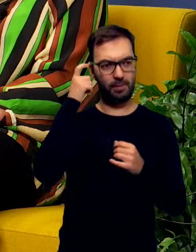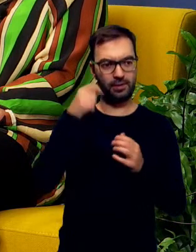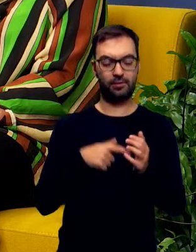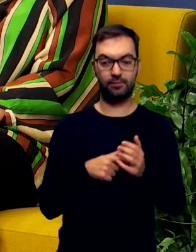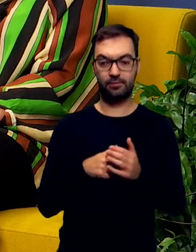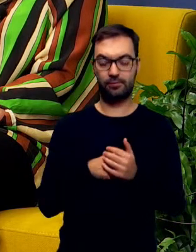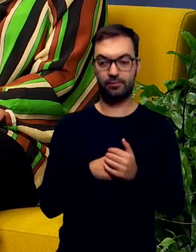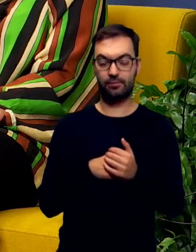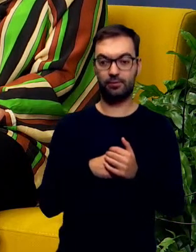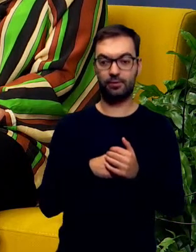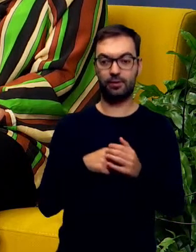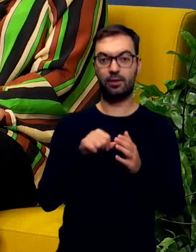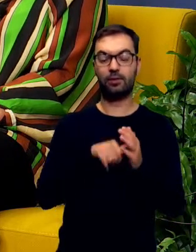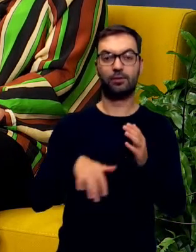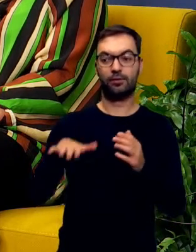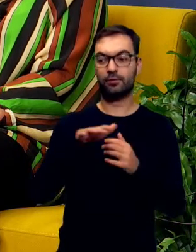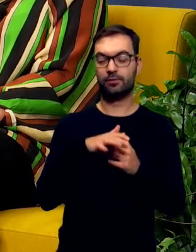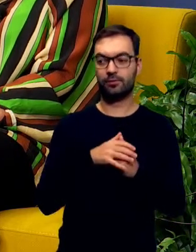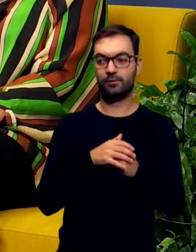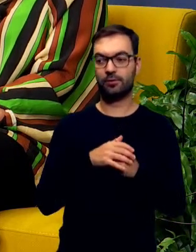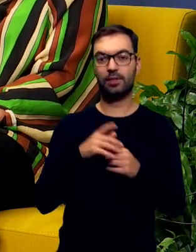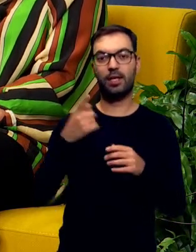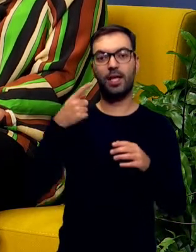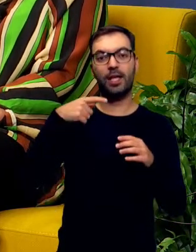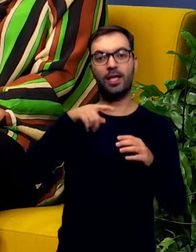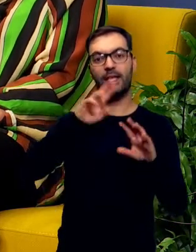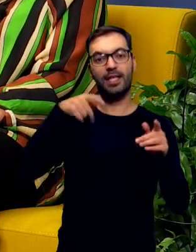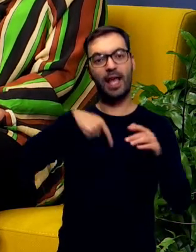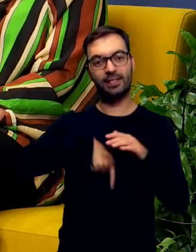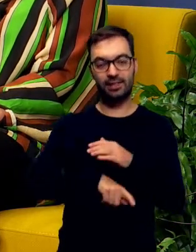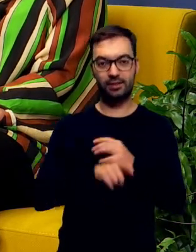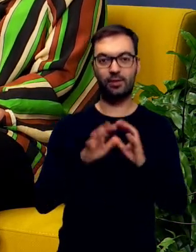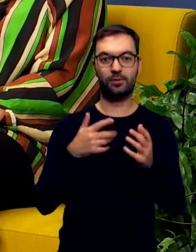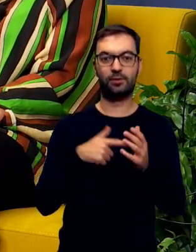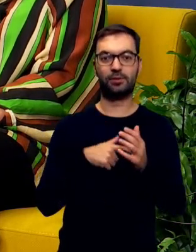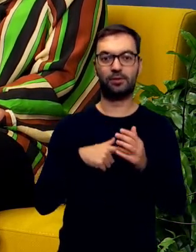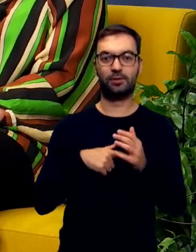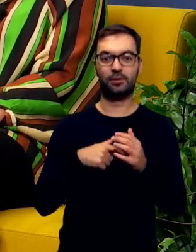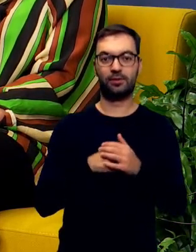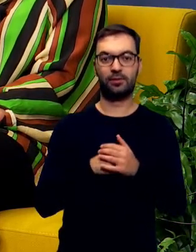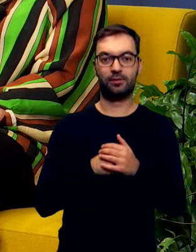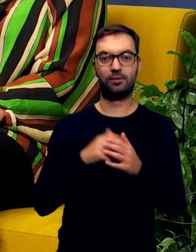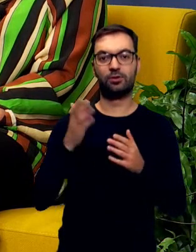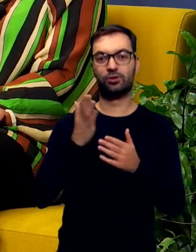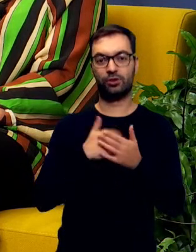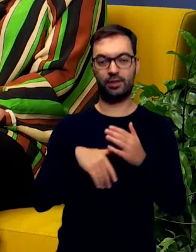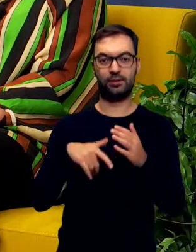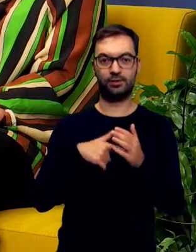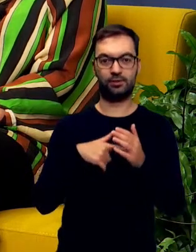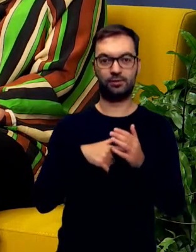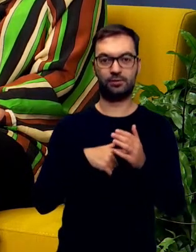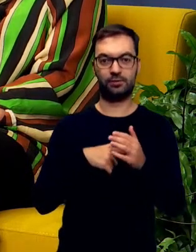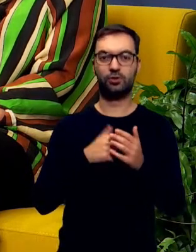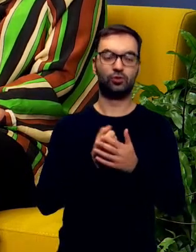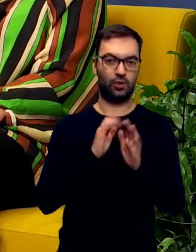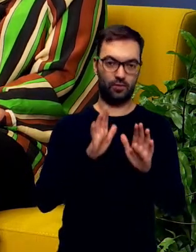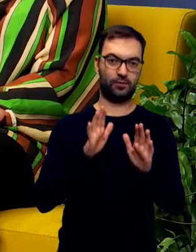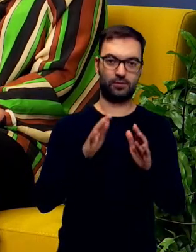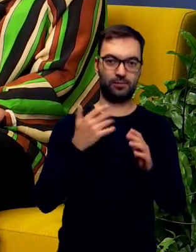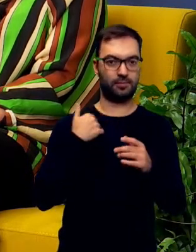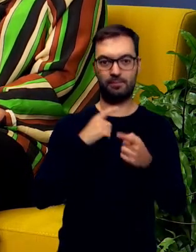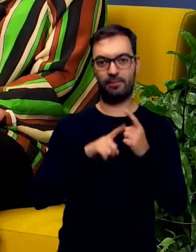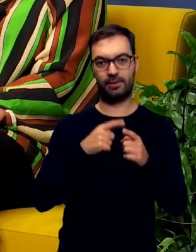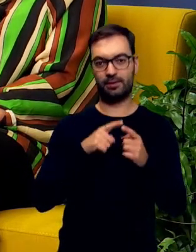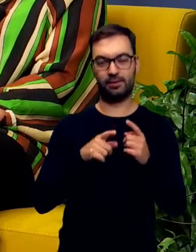orientuję, środowiska jaskiniowego, prawda? Znaczy on stamtąd z części bardzo, bo to też znowu, żeby